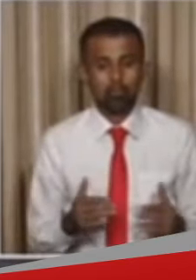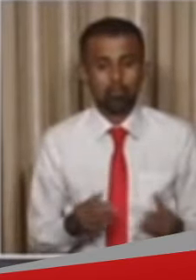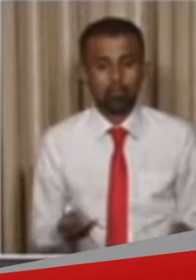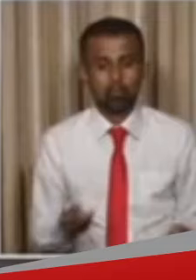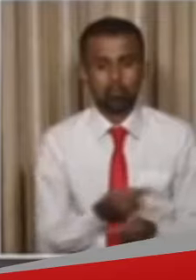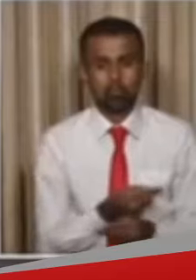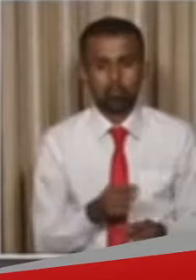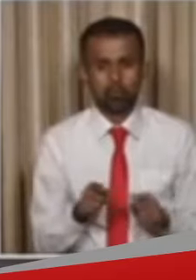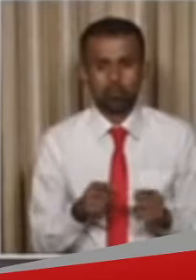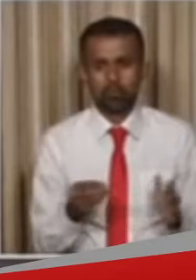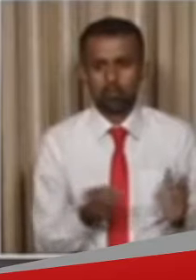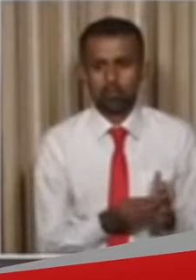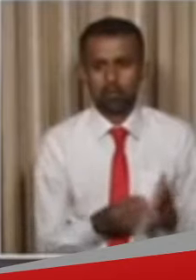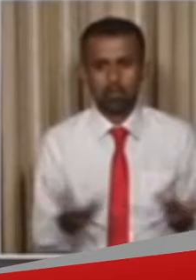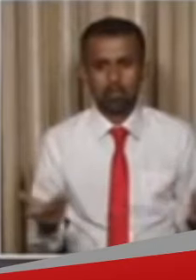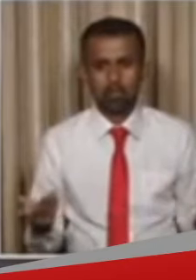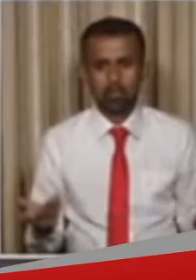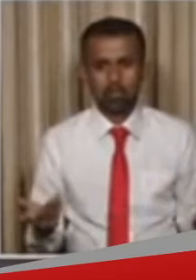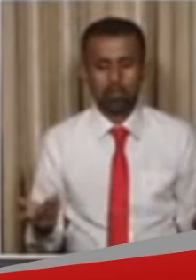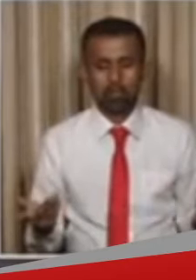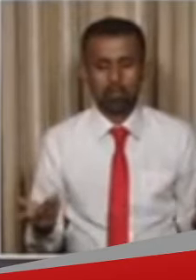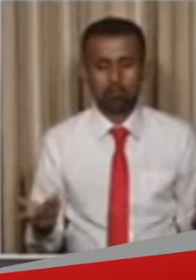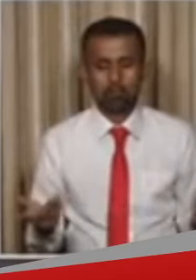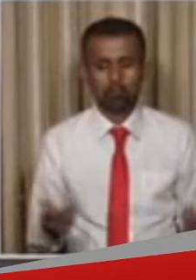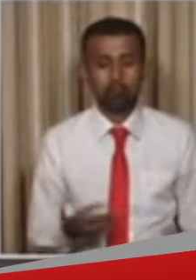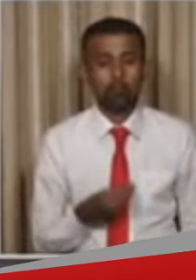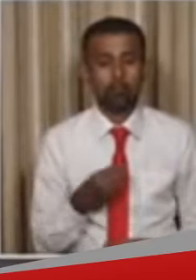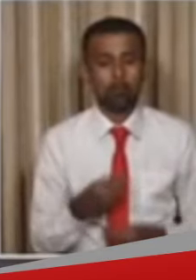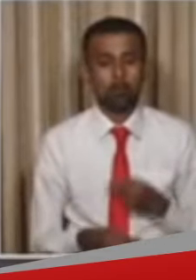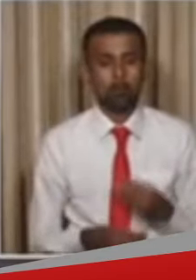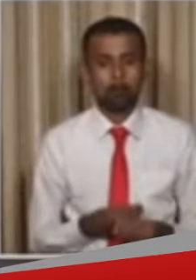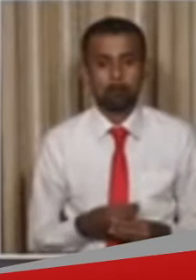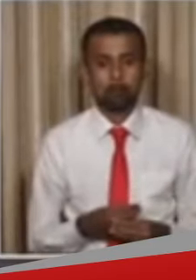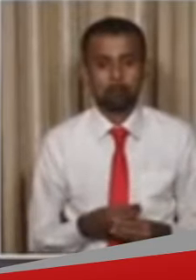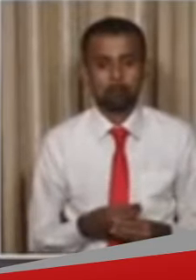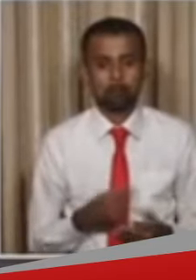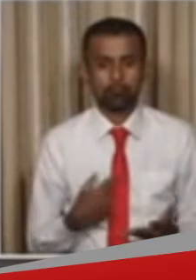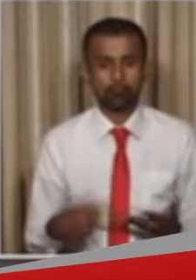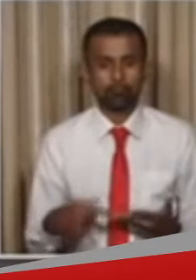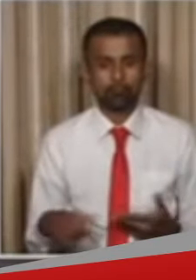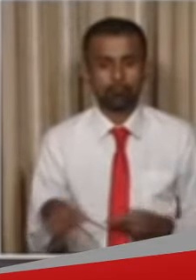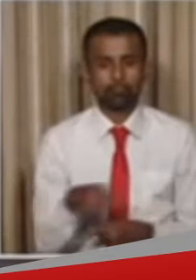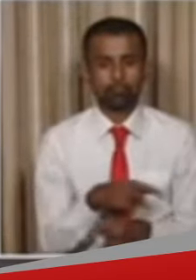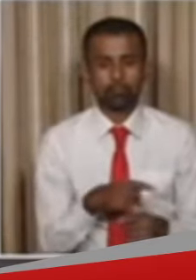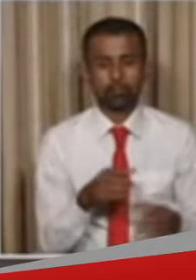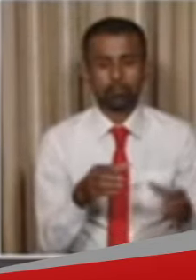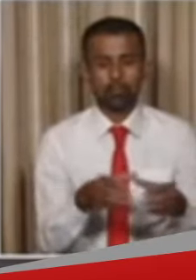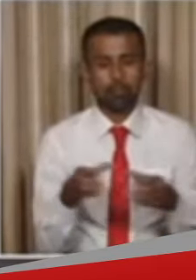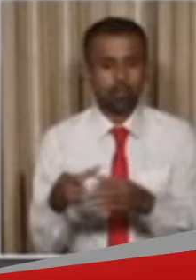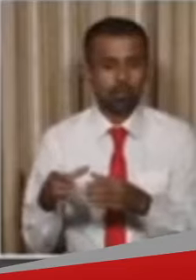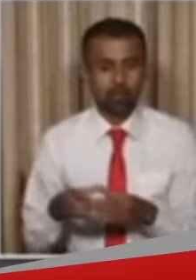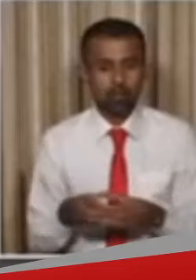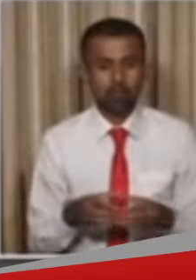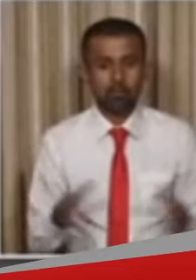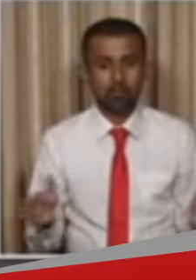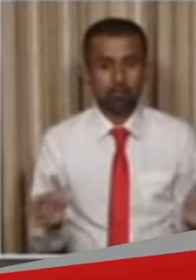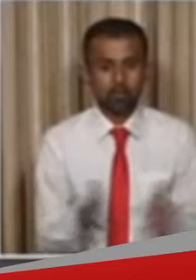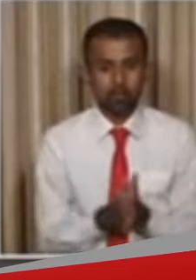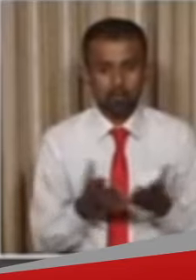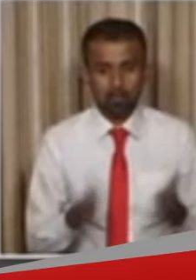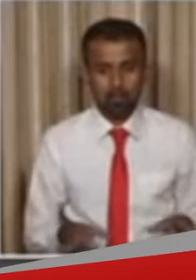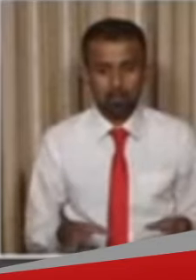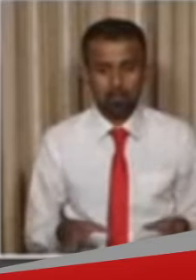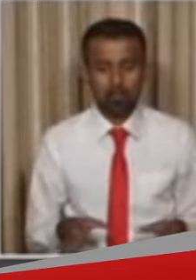එහෙම එකක් නැහැ. මේ ආයතනය කීපයක් එකතු කරලා කීප දෙනෙක් එකට එකතු කරගෙන